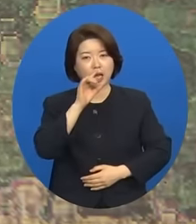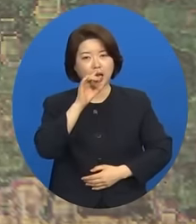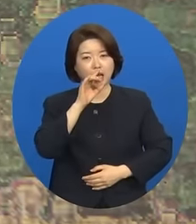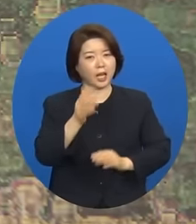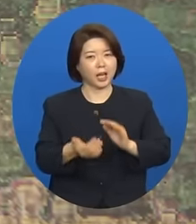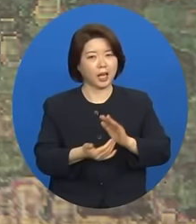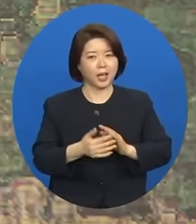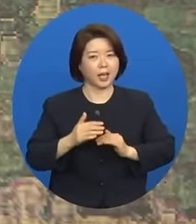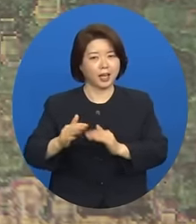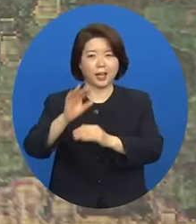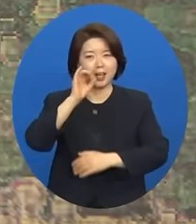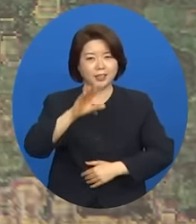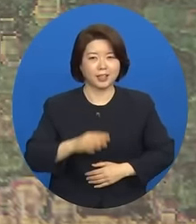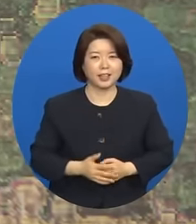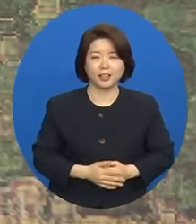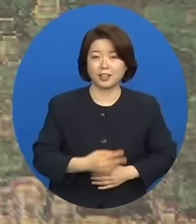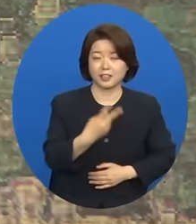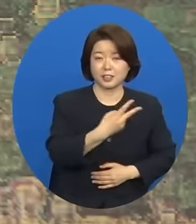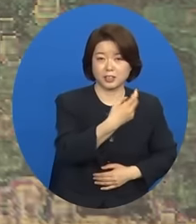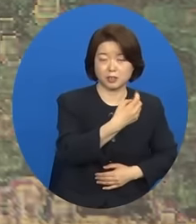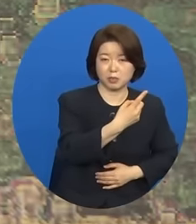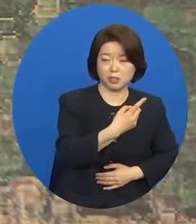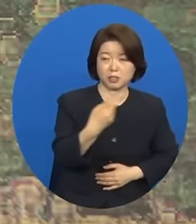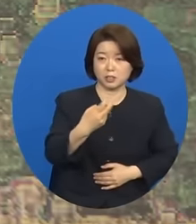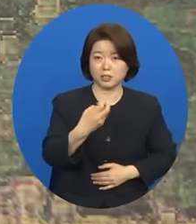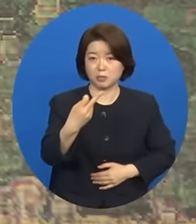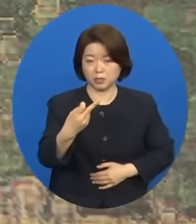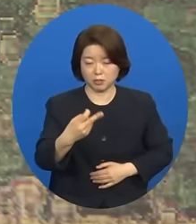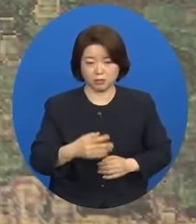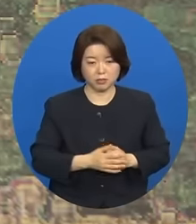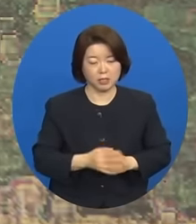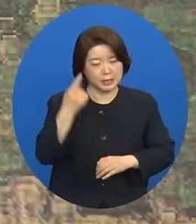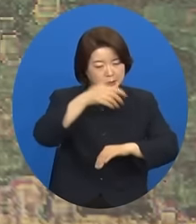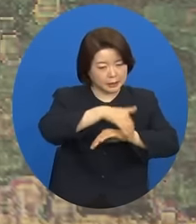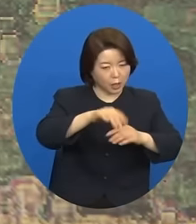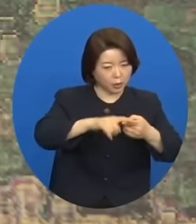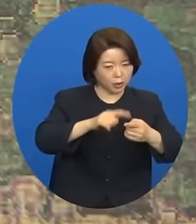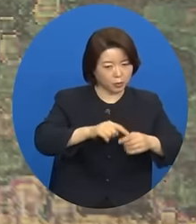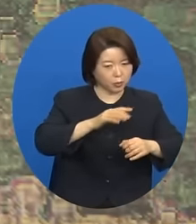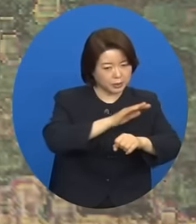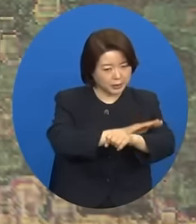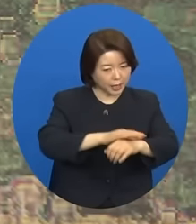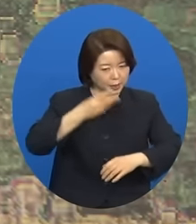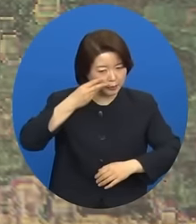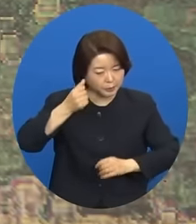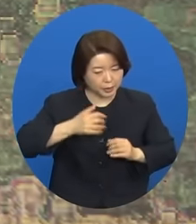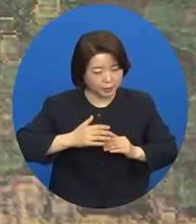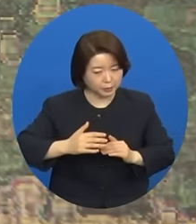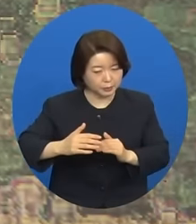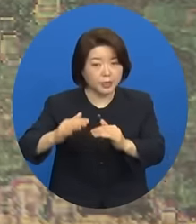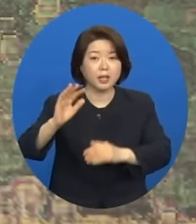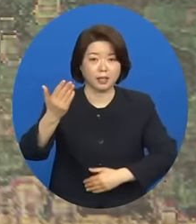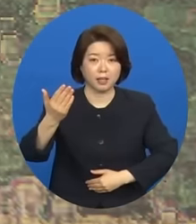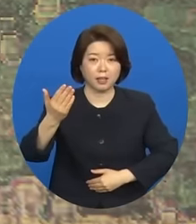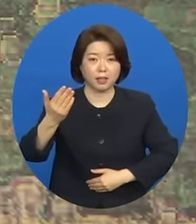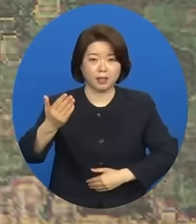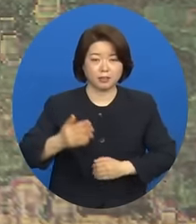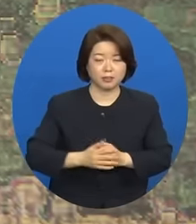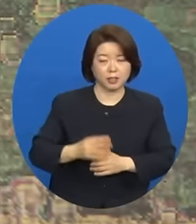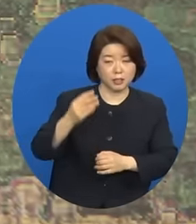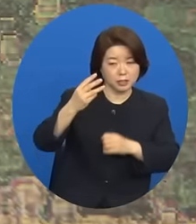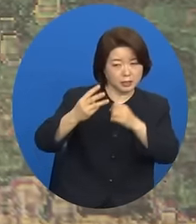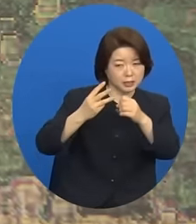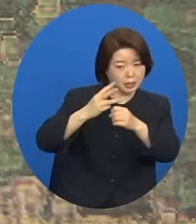있습니다. 2011년, 12년은 잘 흘러갔는데 계획대로 2013년에 말씀드린 대로 정말 예상치 못하게 교회를